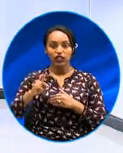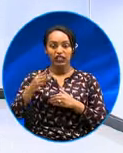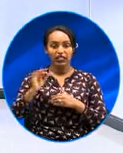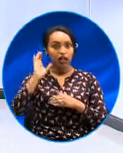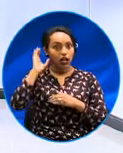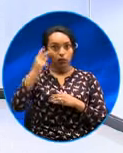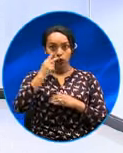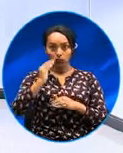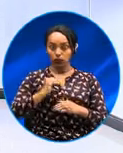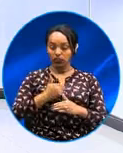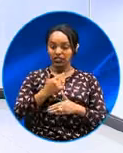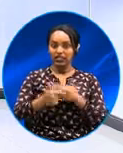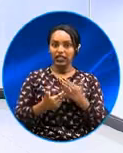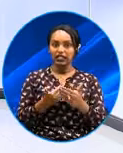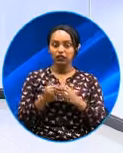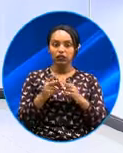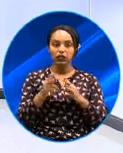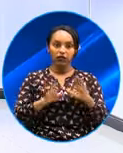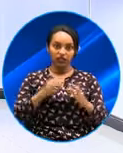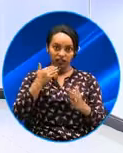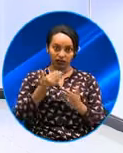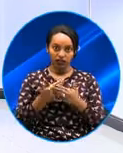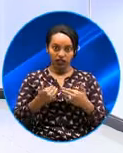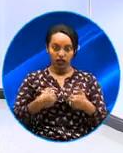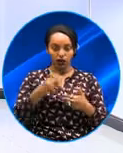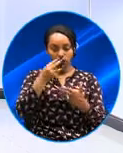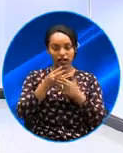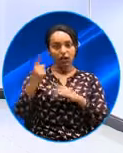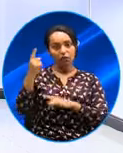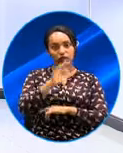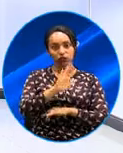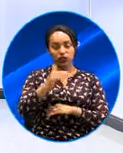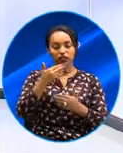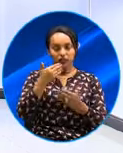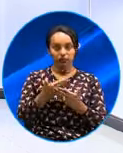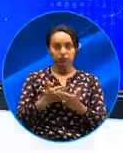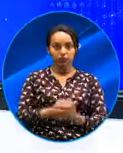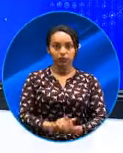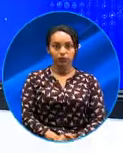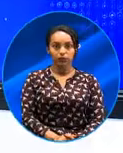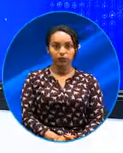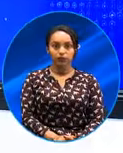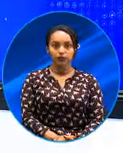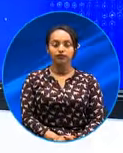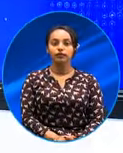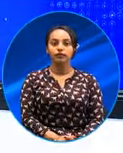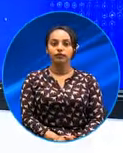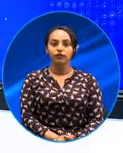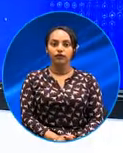ኮቪድ-19 ለአድማጭ ተመልካቾቻችን ስላደረስክልኝ እጅግ አድርጌ አመሰግናለሁ። መልካም ቀን ይሆናል። አመሰግናለሁ።